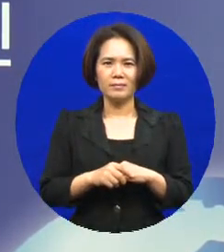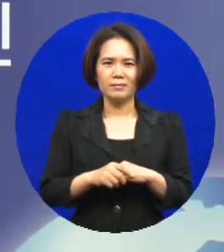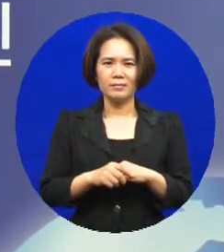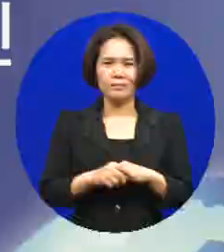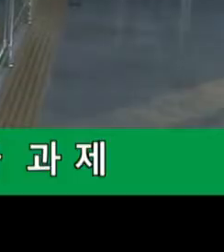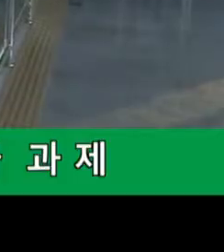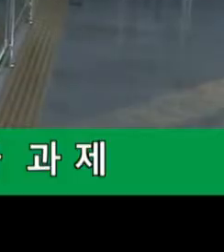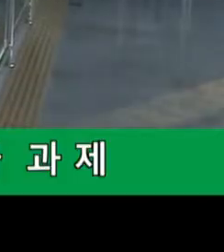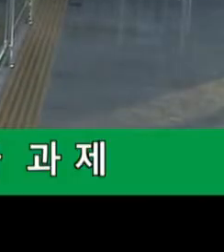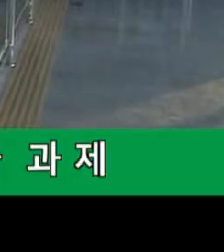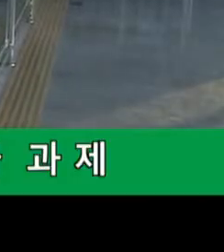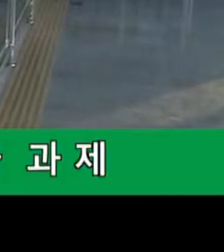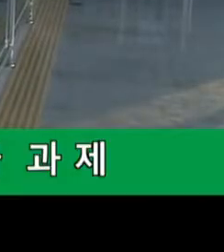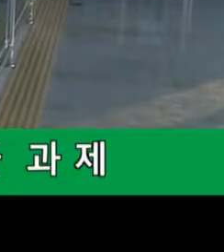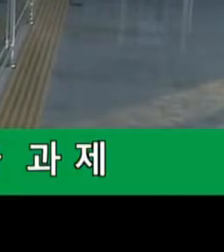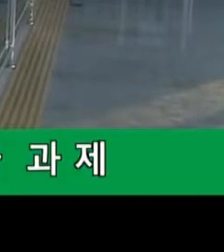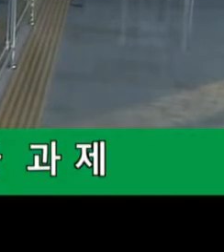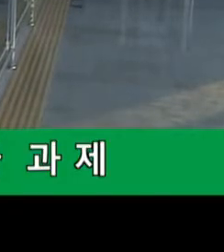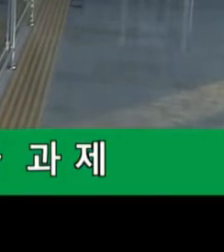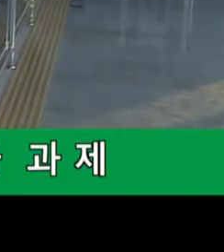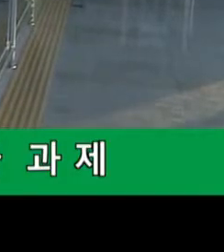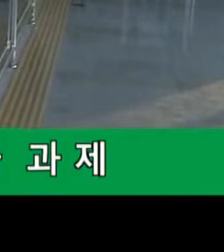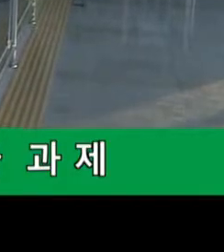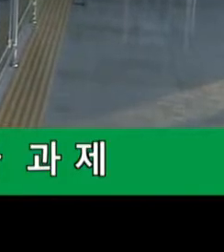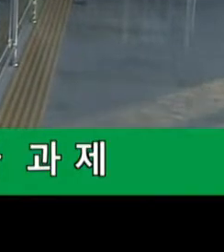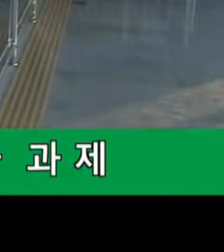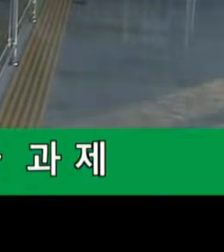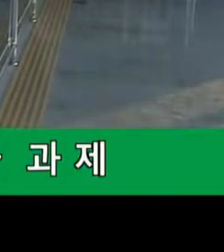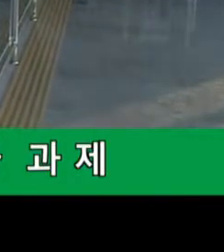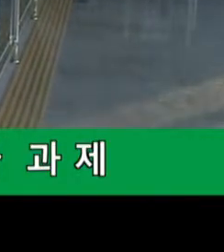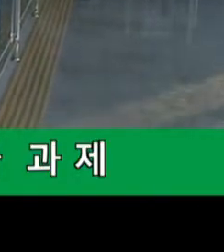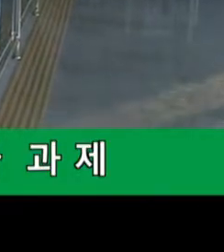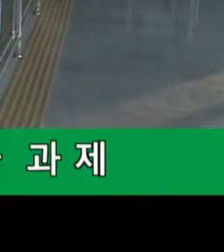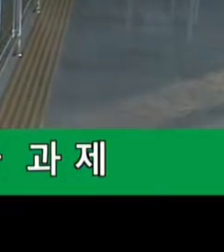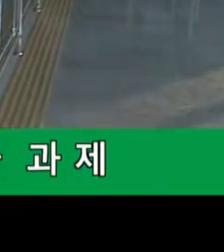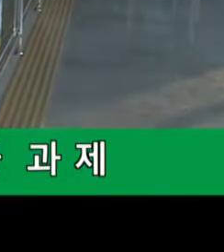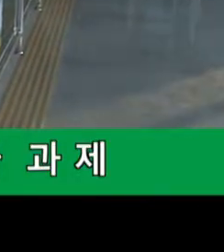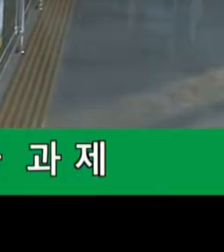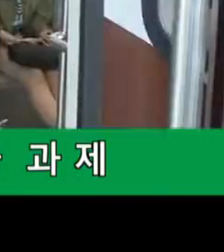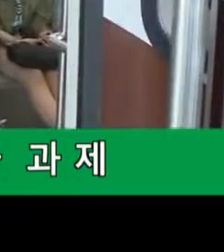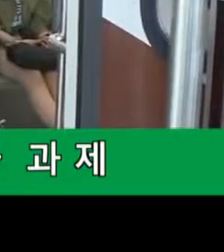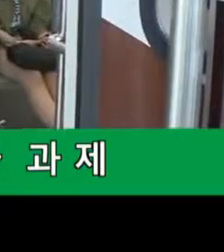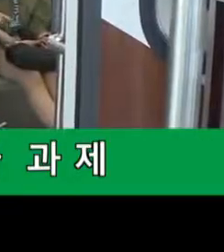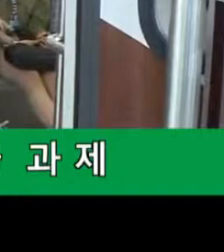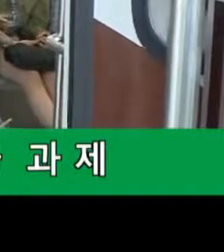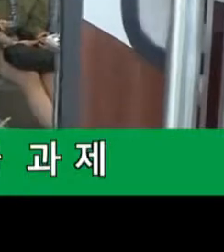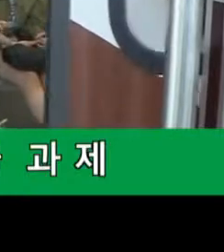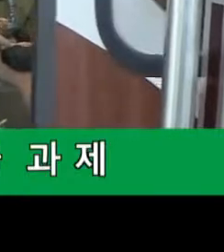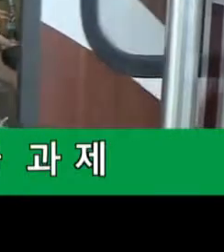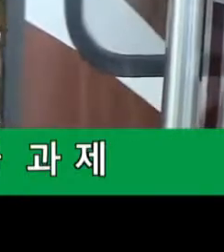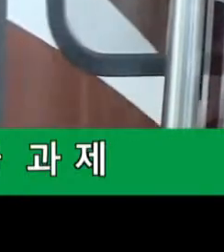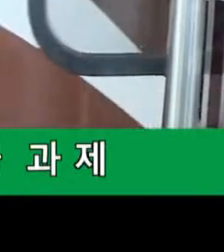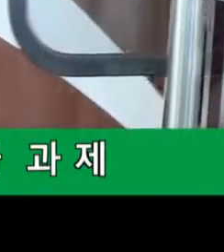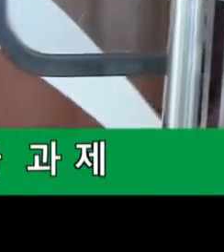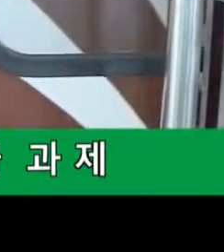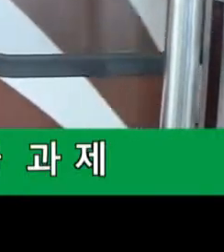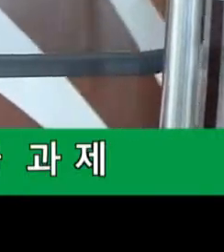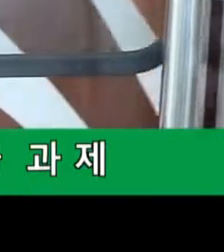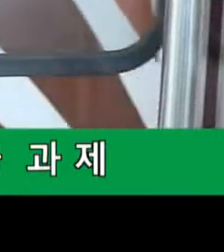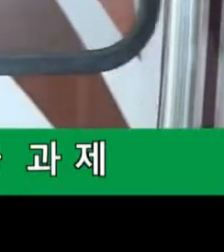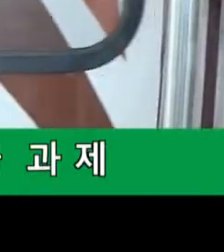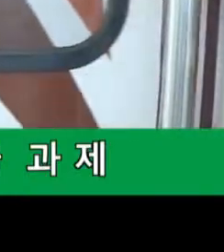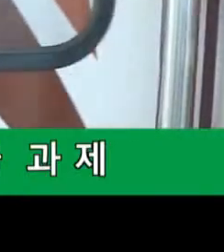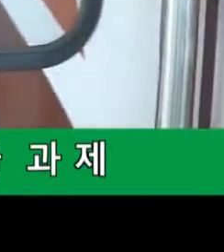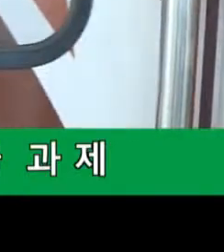보시죠. 용인 경전철이 개통 1주년을 맞았습니다. 시는 통합 환승 할인을 위한 시스템 마련 등 활성화